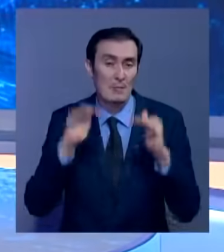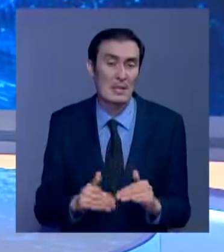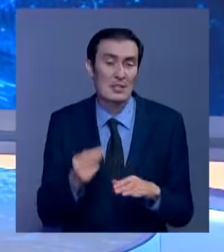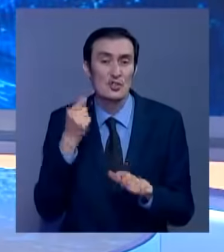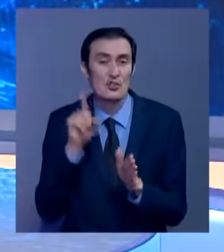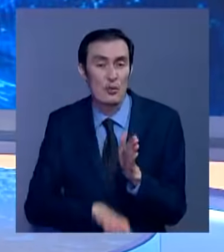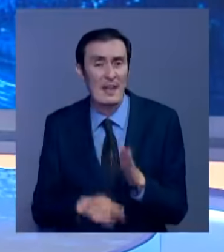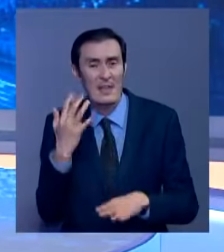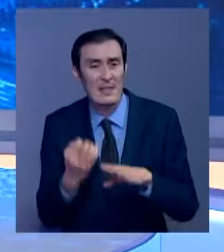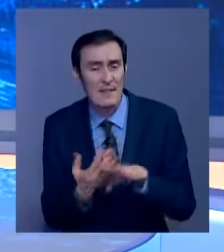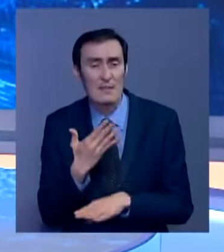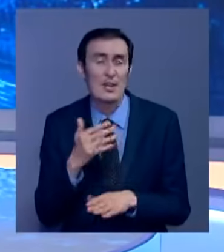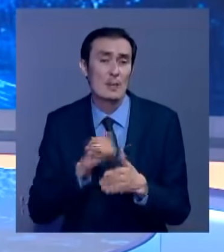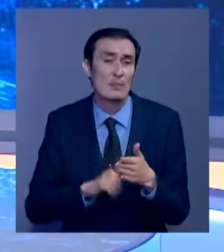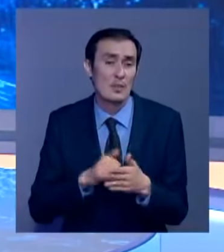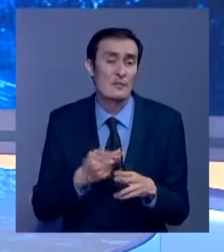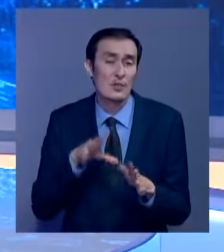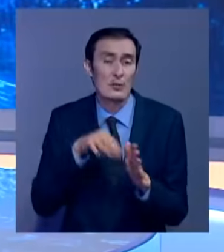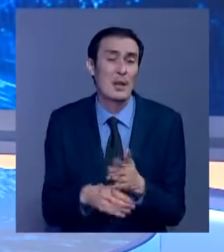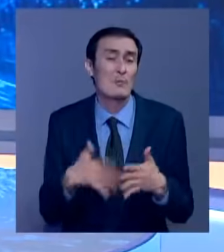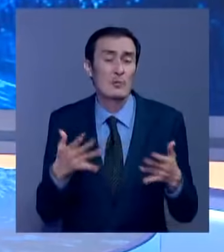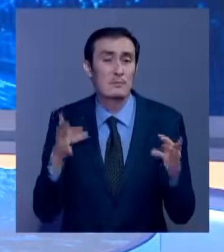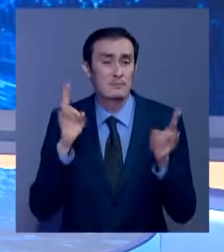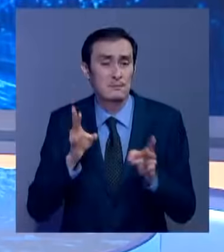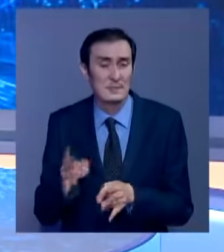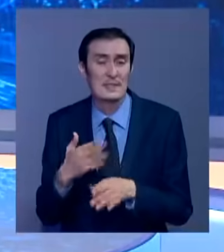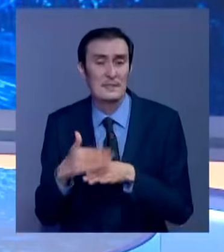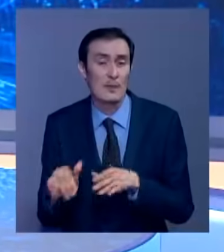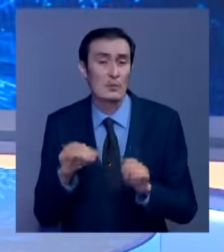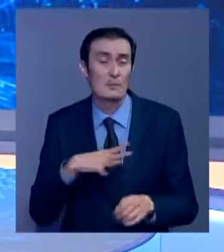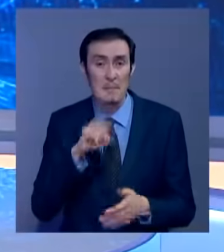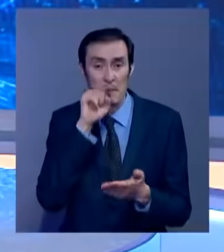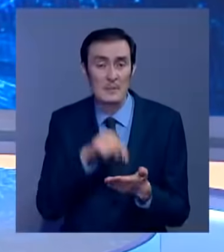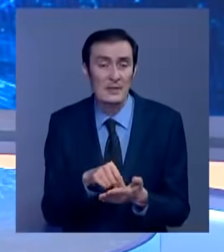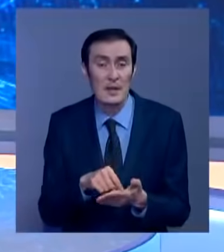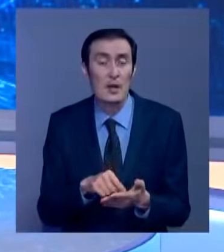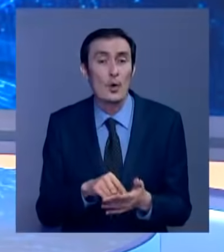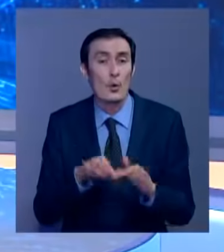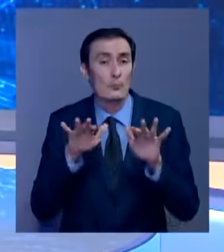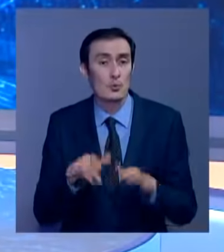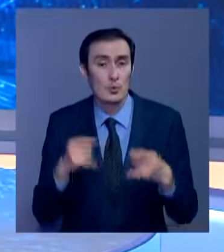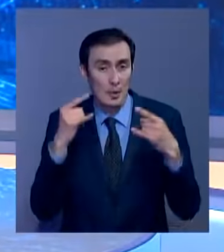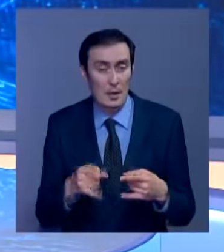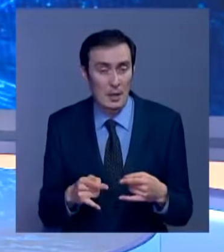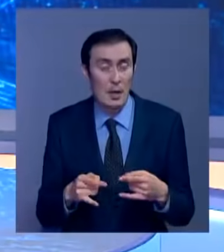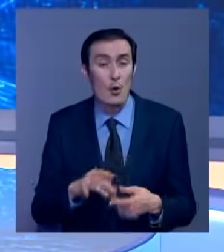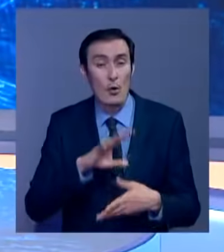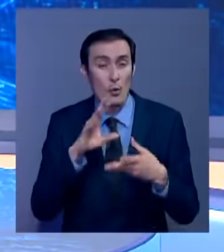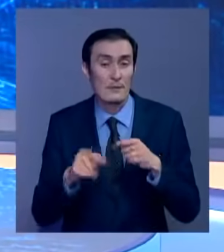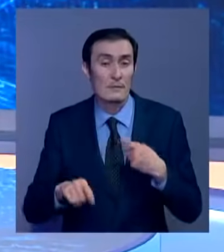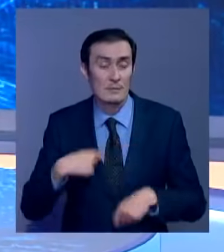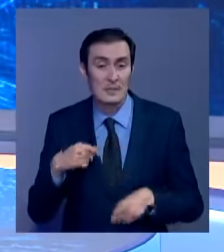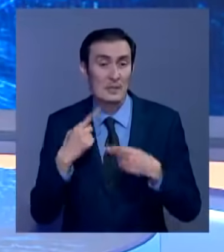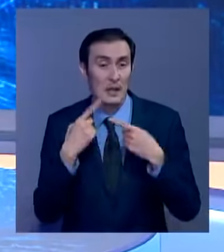нефть дешевеет. В числе наиболее затронутых сфер может оказаться IT. Понесет ли отрасль